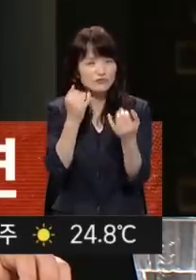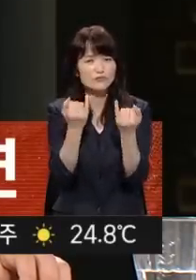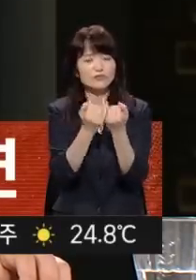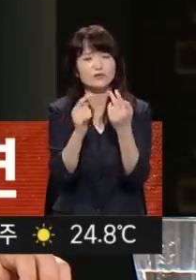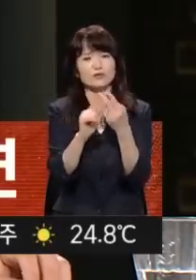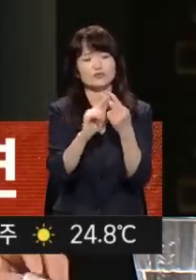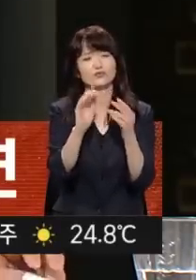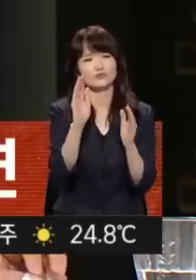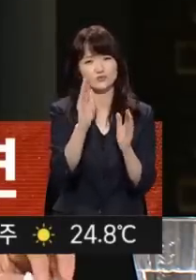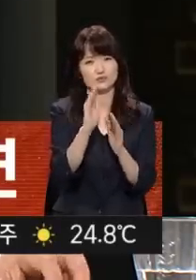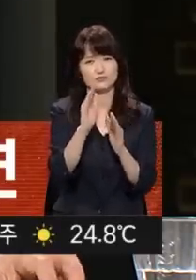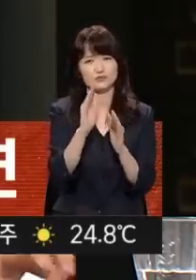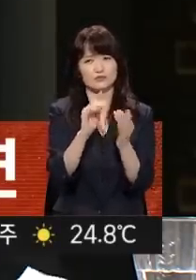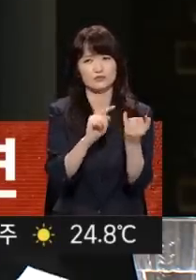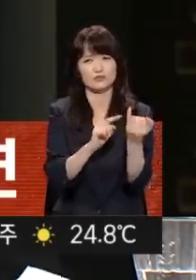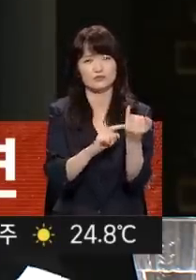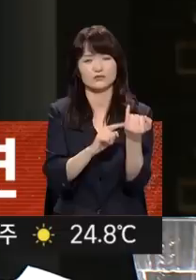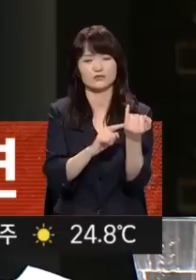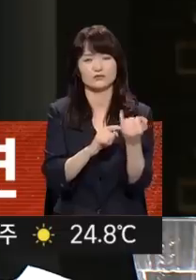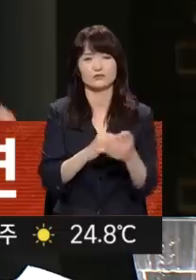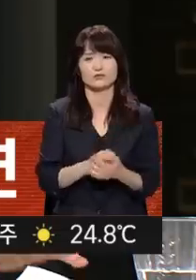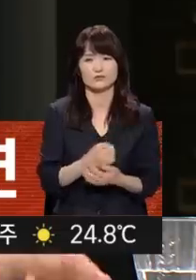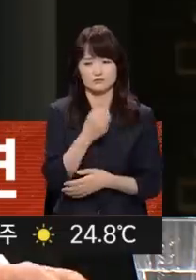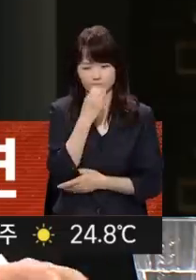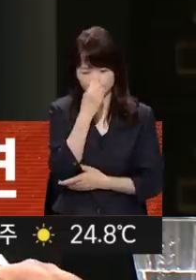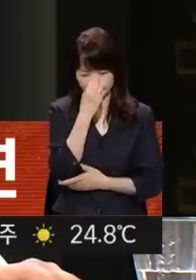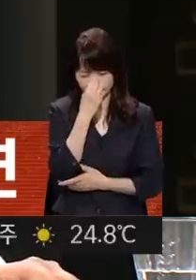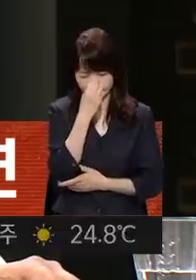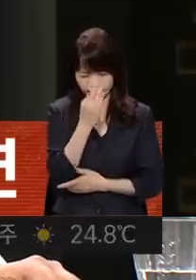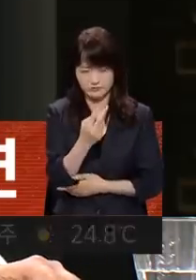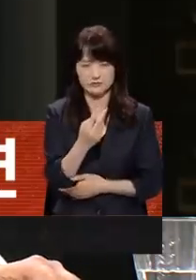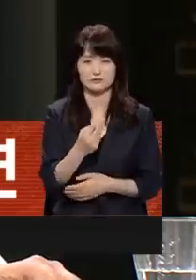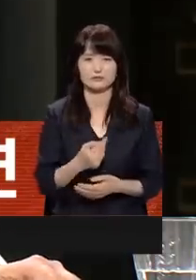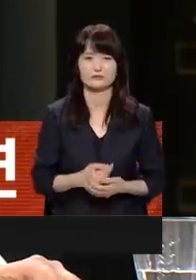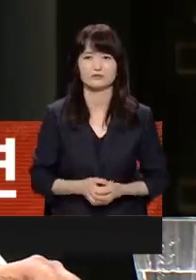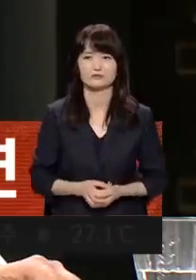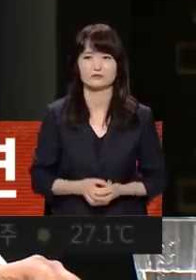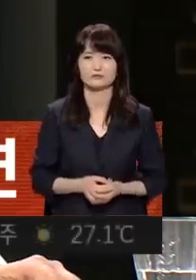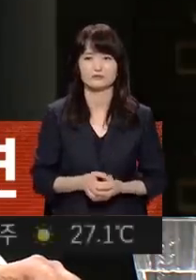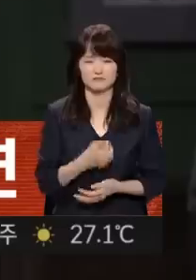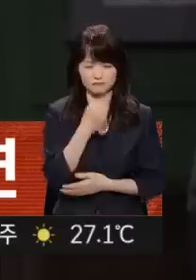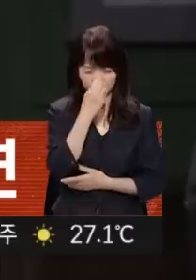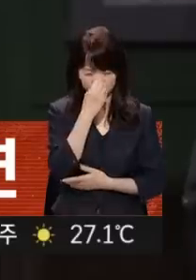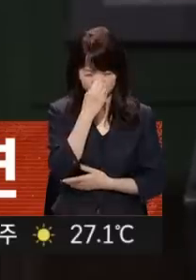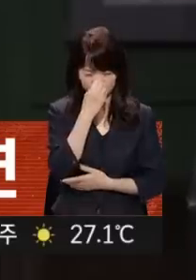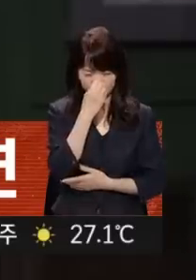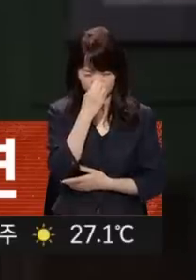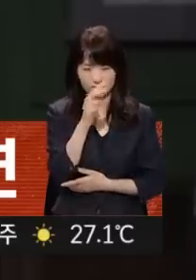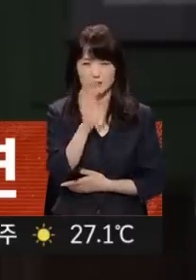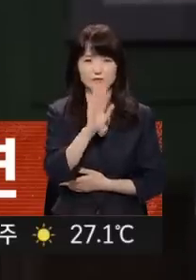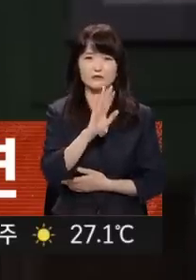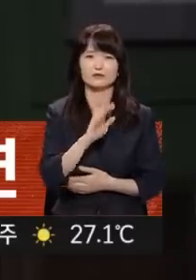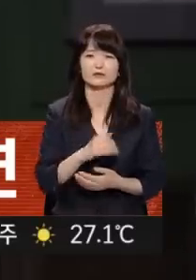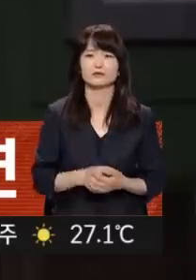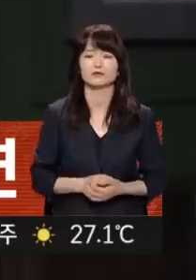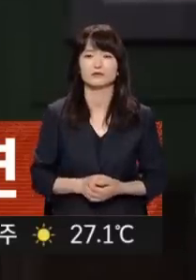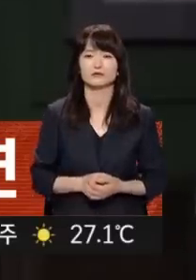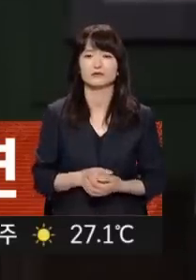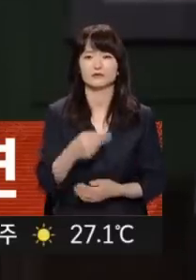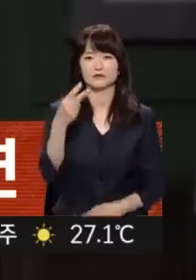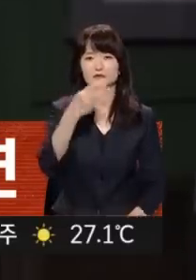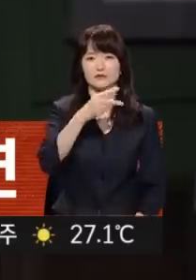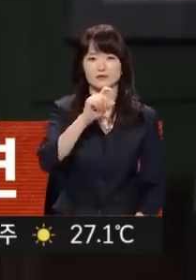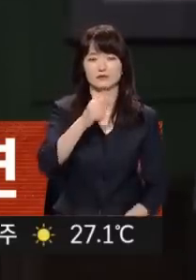여중생 시신이 있었던 냄새가 진동을 했을 것 같은데 그런데 그렇진 않았다고 지금 전해지고 있는데요 이날이